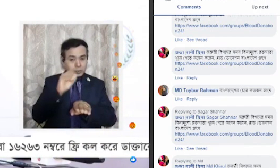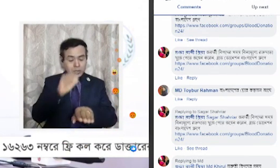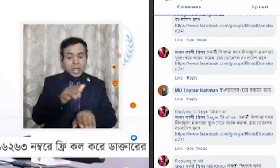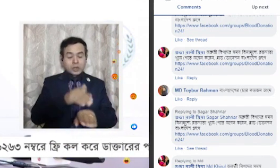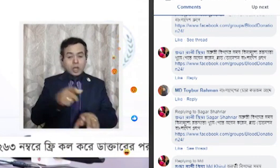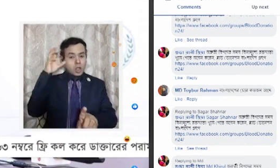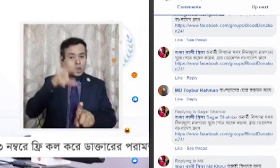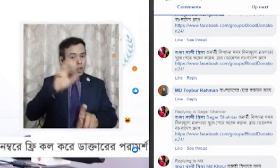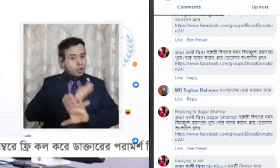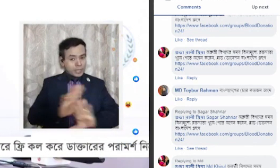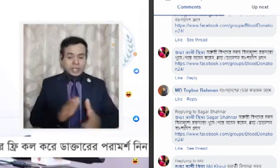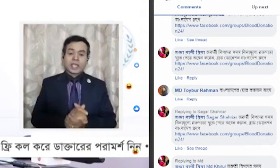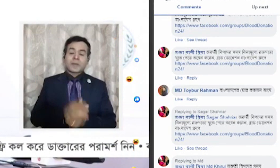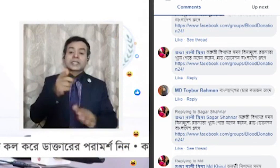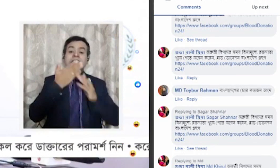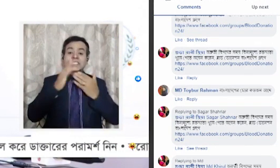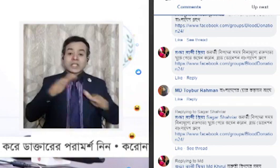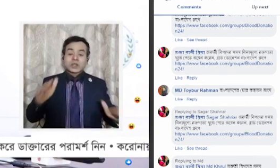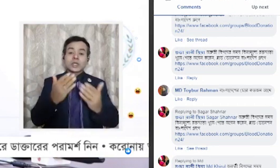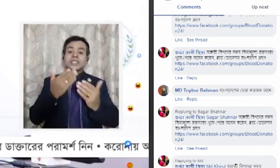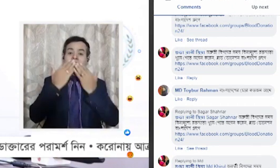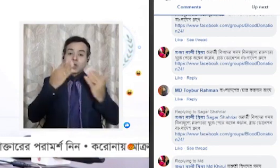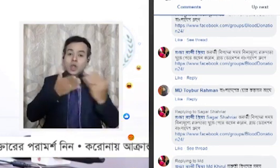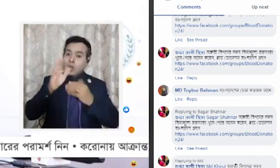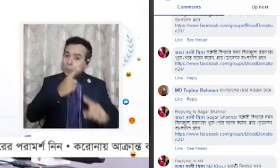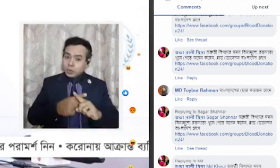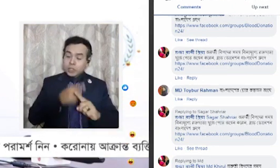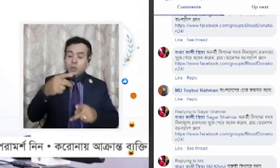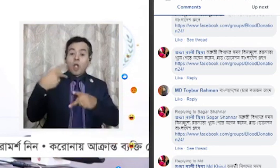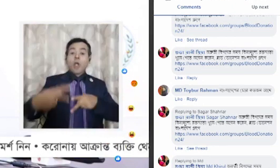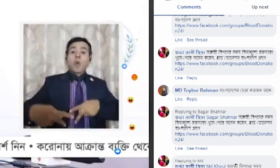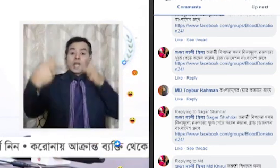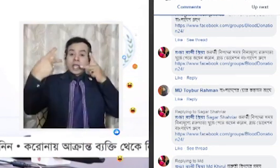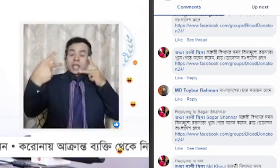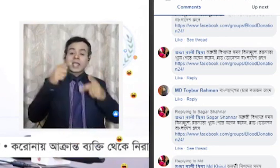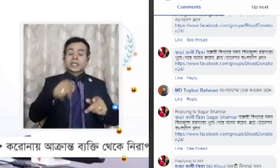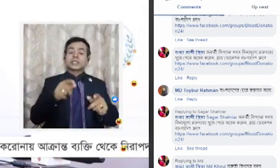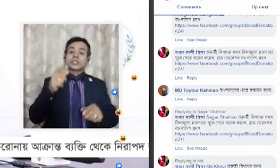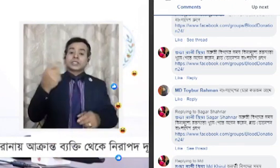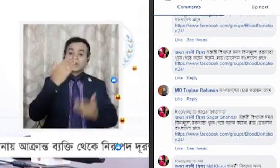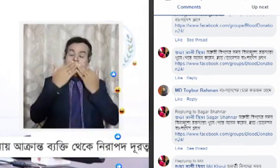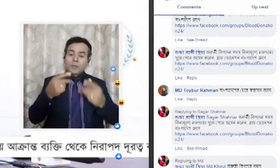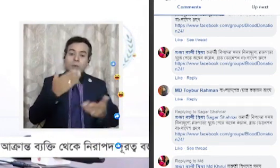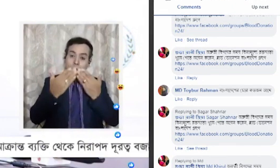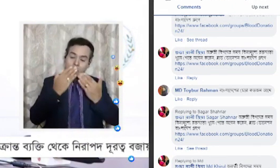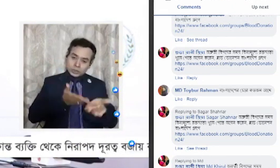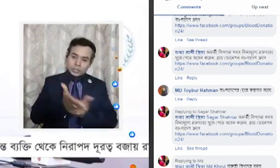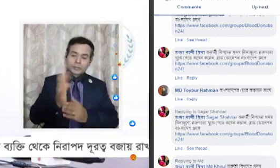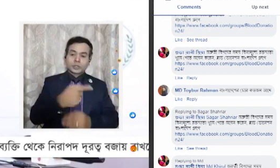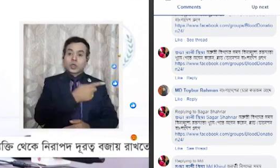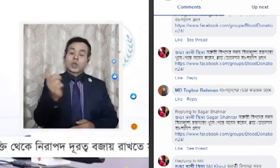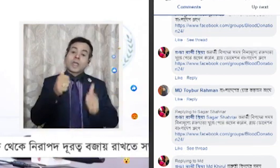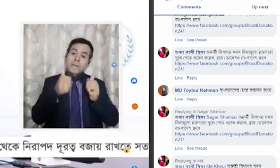শিক্ষাদান পদ্ধতি চলছে তার সাথে সক্রিয়ভাবে অংশগ্রহণ করবেন। এবং শিশুদের প্রতি সবাই খেয়াল রেখে তারা যেন সৃষ্টিশীল কাজের প্রতি জড়িত